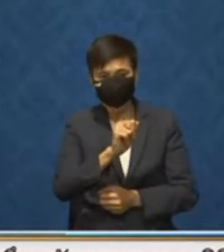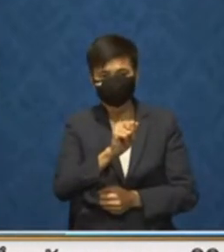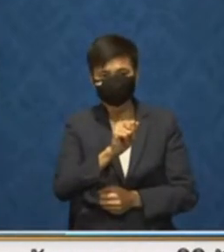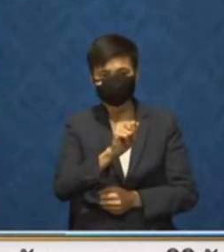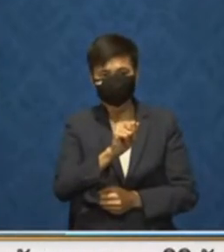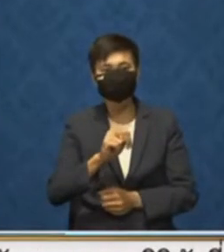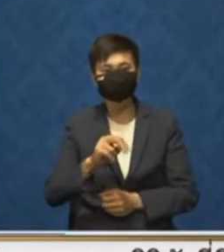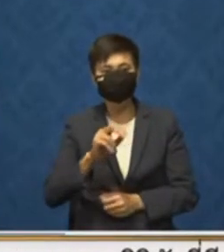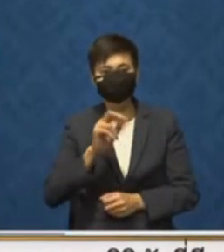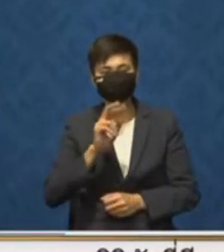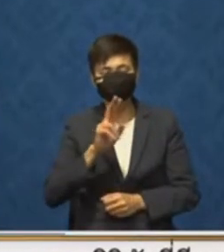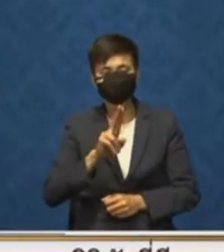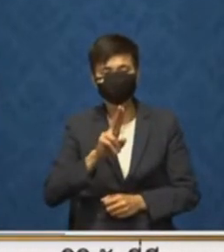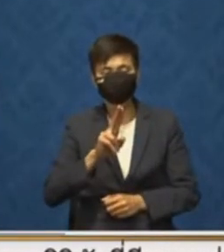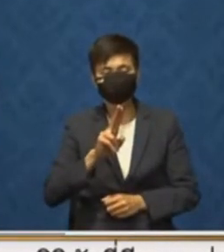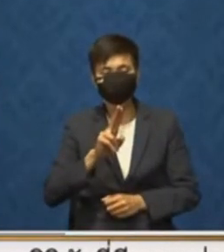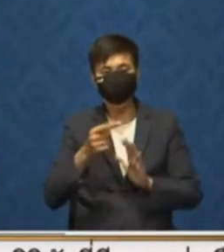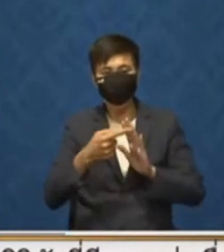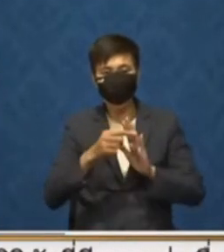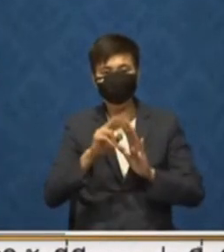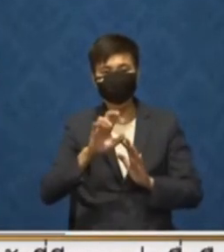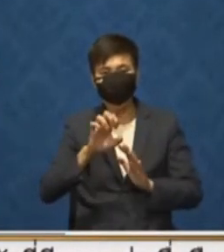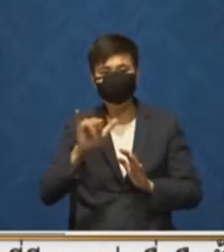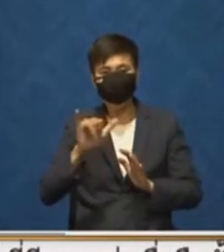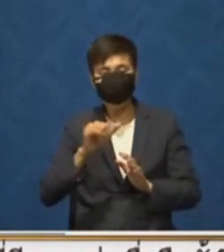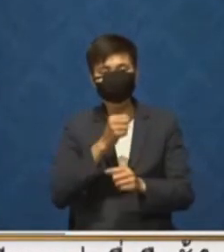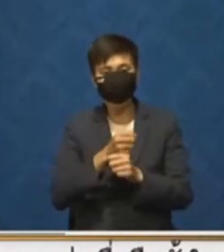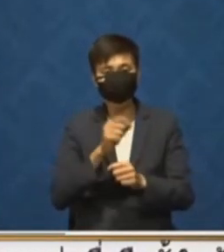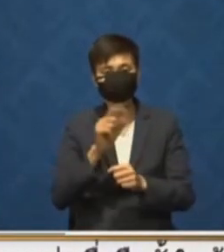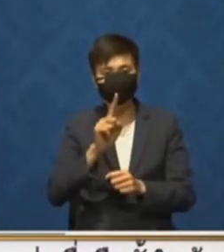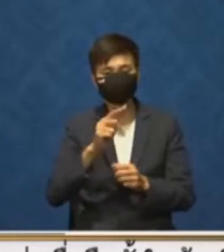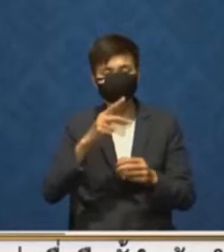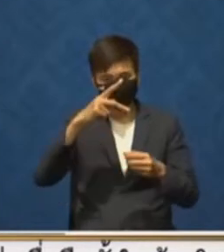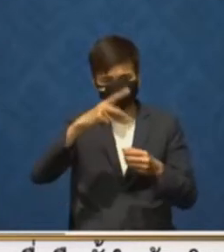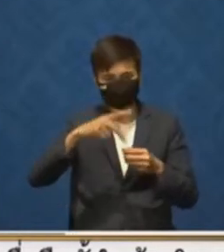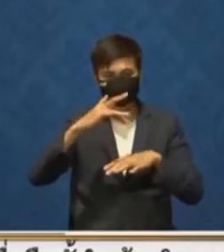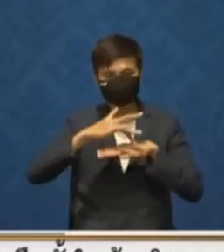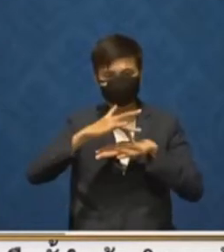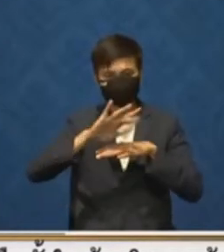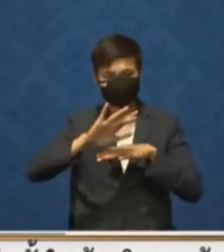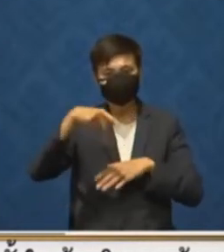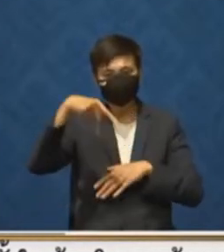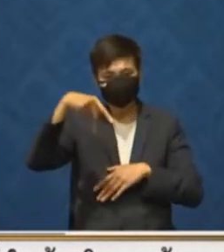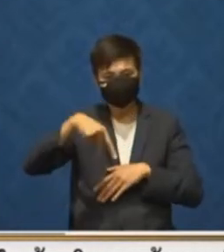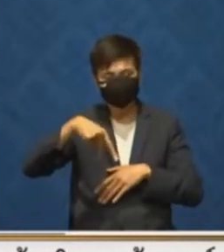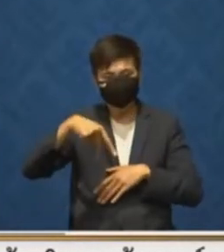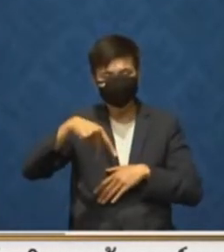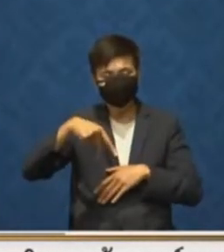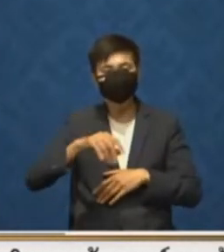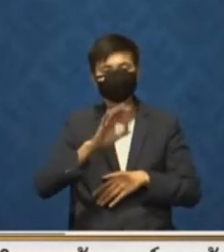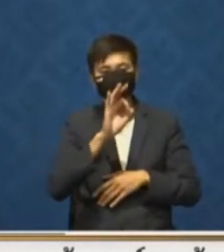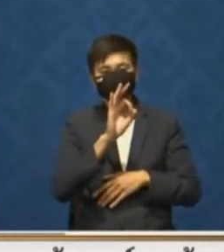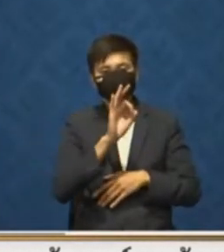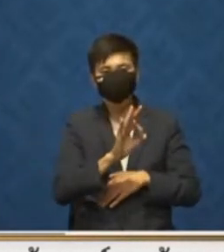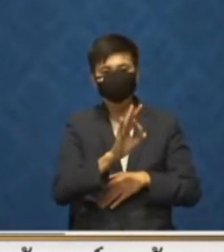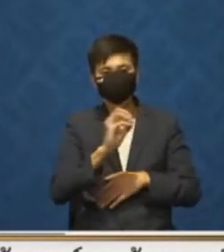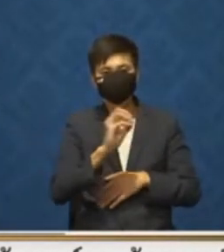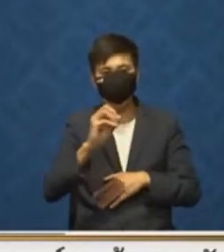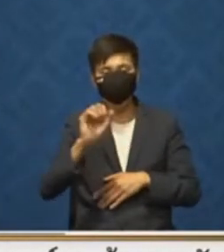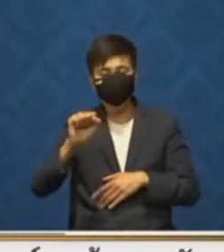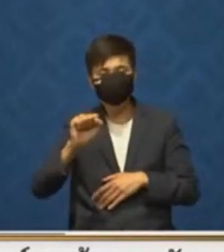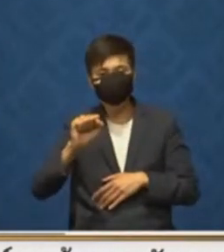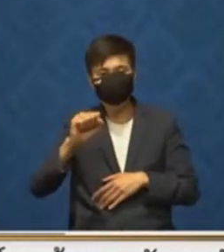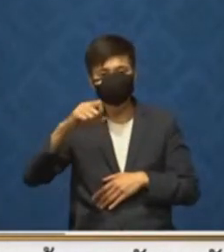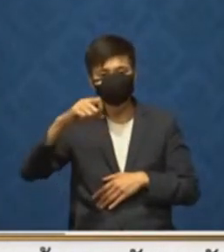ทำจากก๊าซธรรมชาติครับตัว Pคือฟอสฟอรัสสนี่ก็